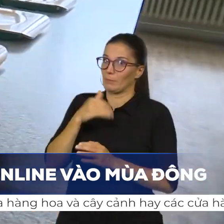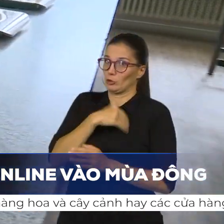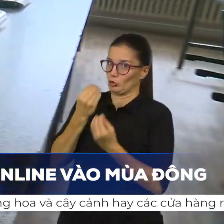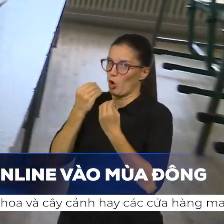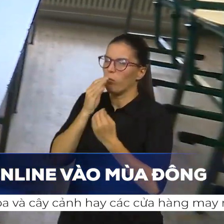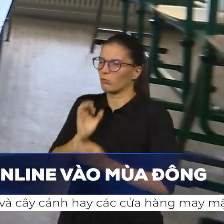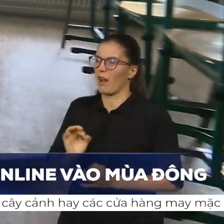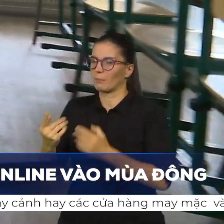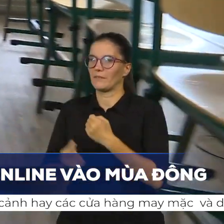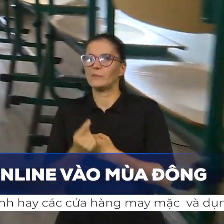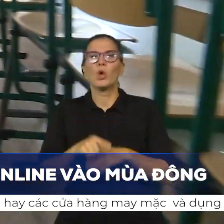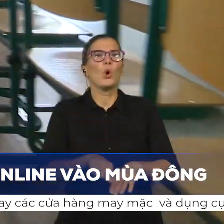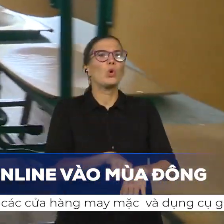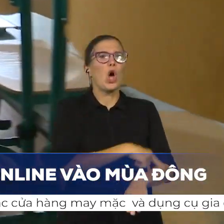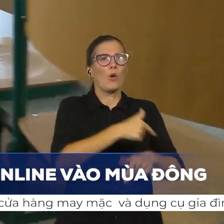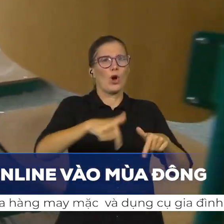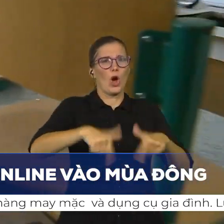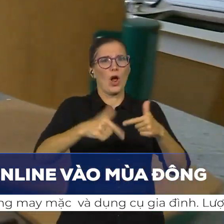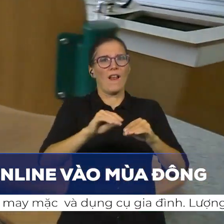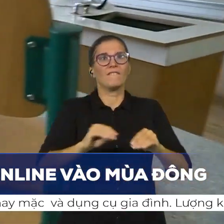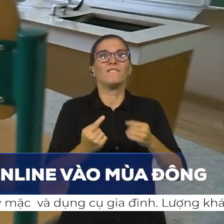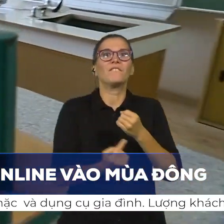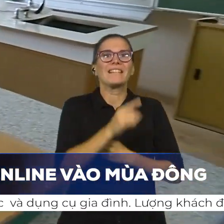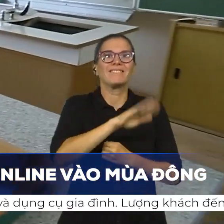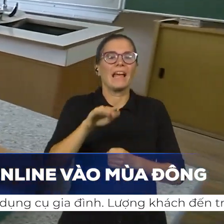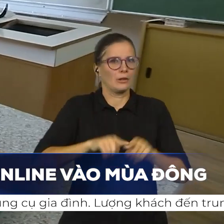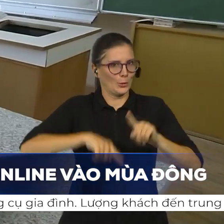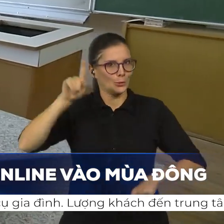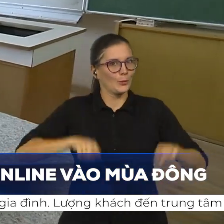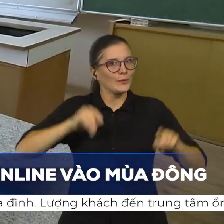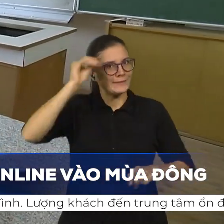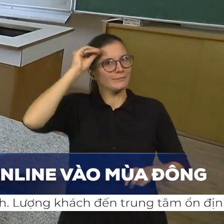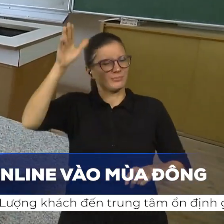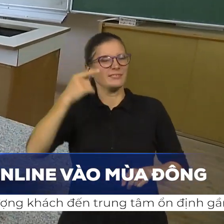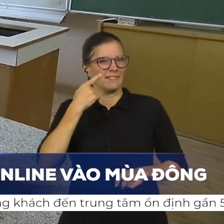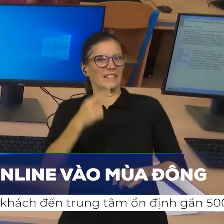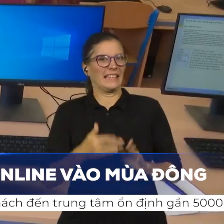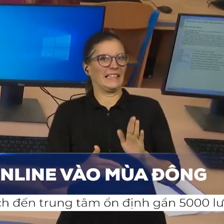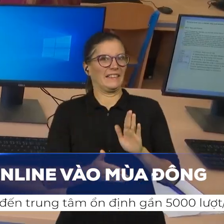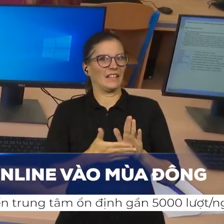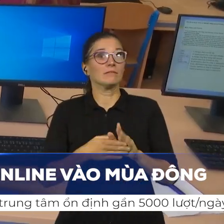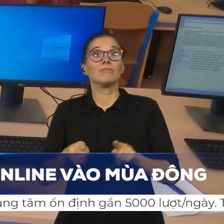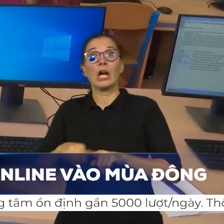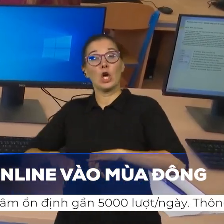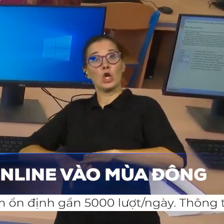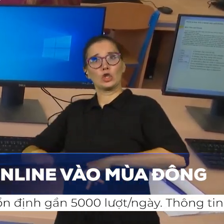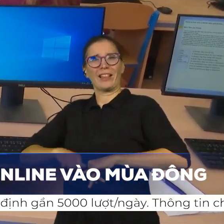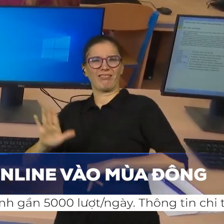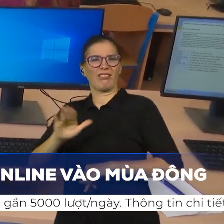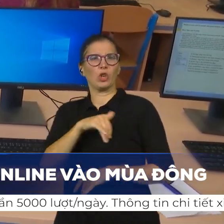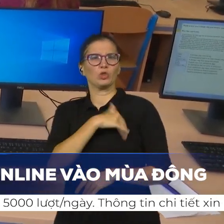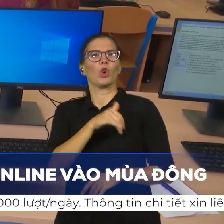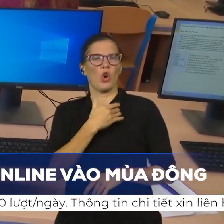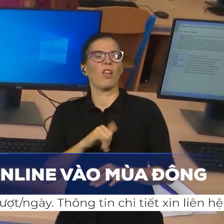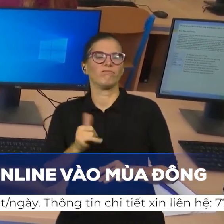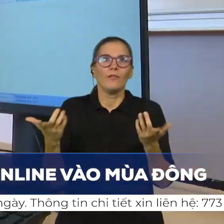có khả năng sẽ phải dành một phần thời gian trong năm học này học qua màn hình máy tính thay vì học trực tiếp theo như chủ tịch hội đồng của các trường đại học xét